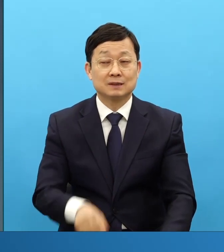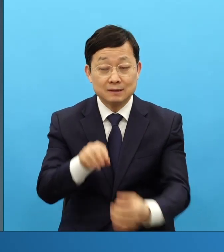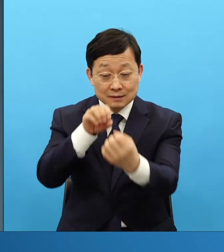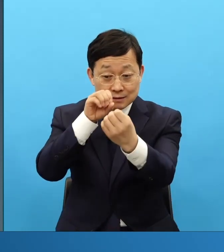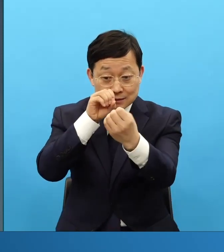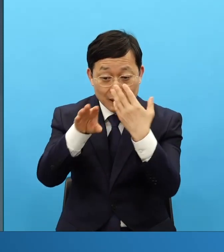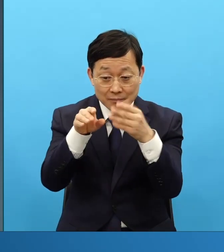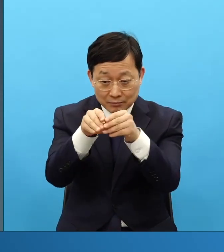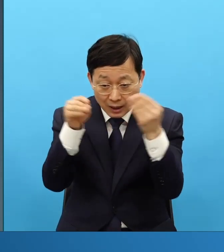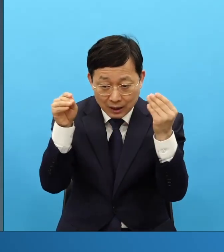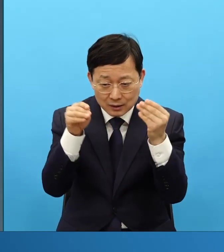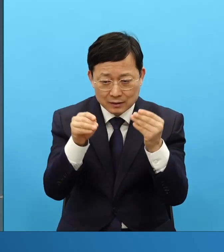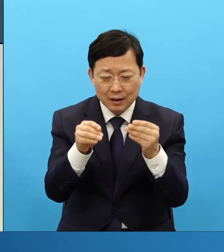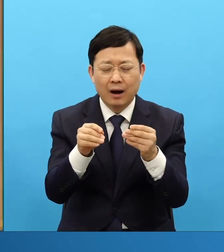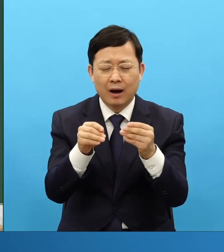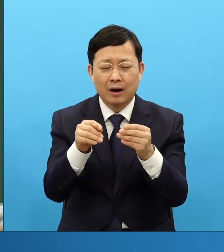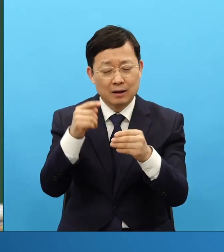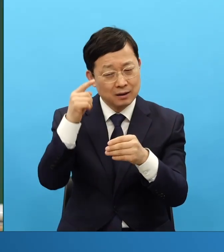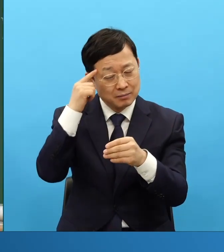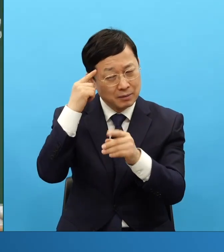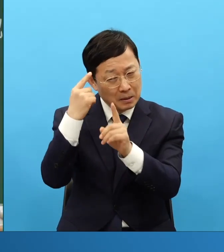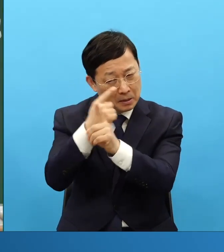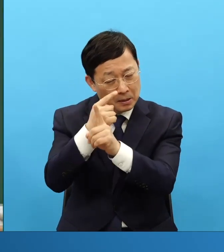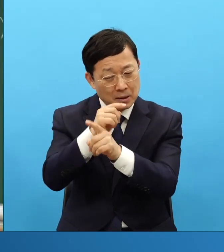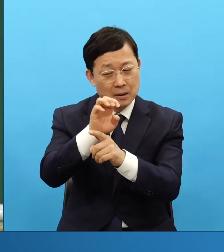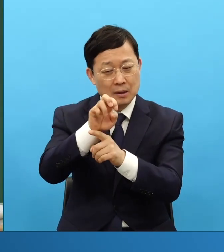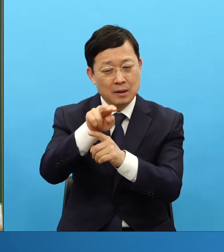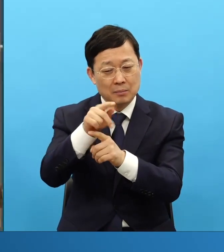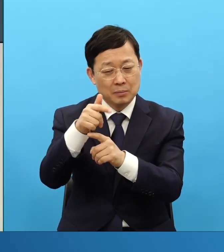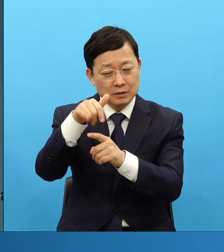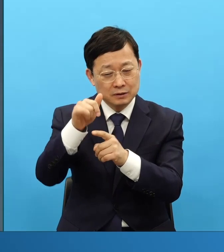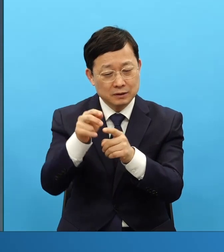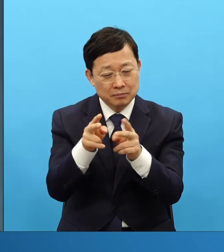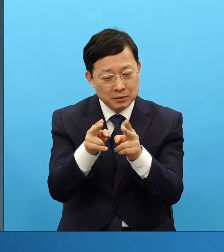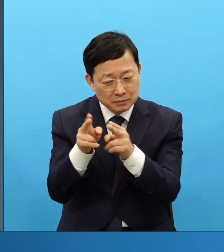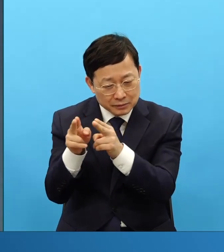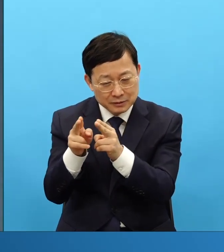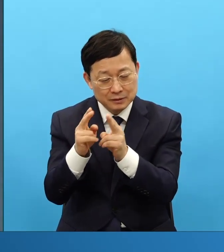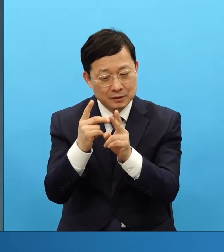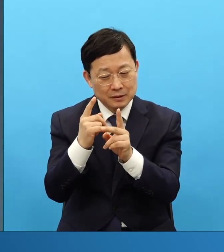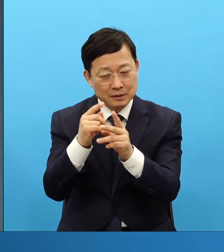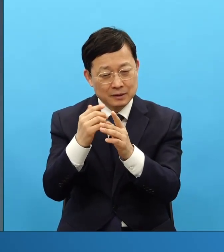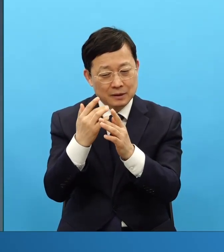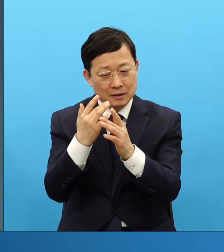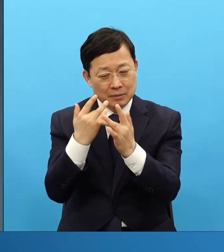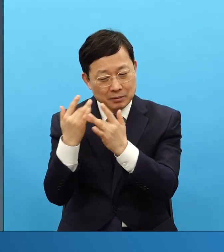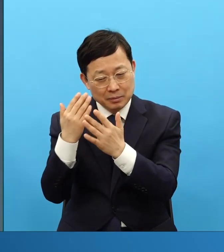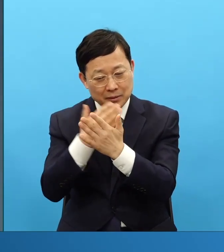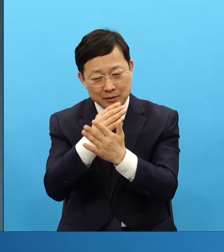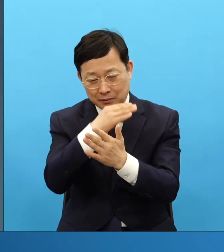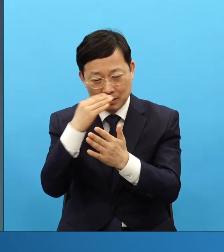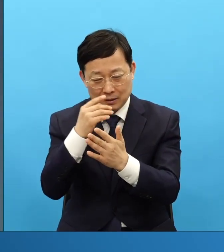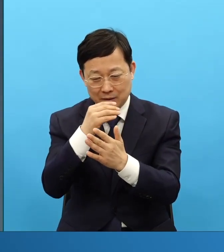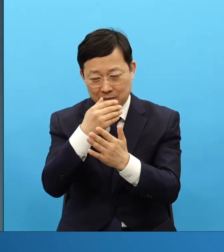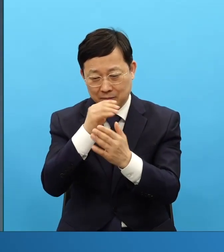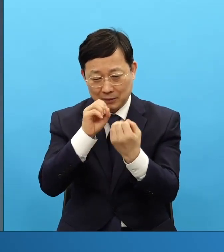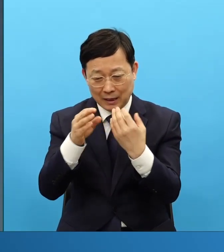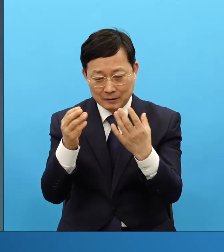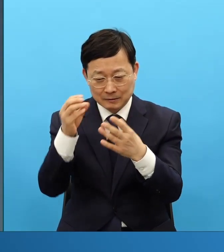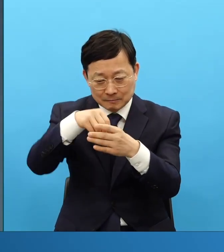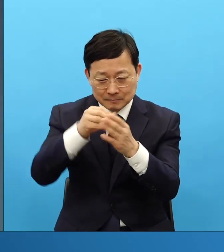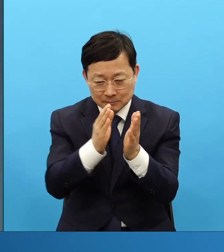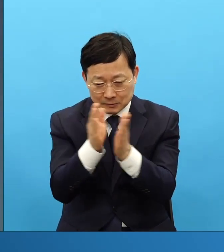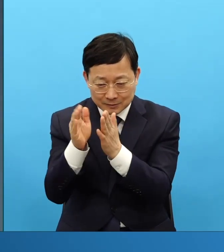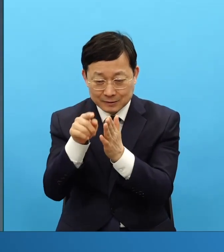편집이라고 We 합니다. call this edit. 계속 이건 굉장히 중요한 거거든요. You continue to do this. It's very important. 우리 장로님들이나 중기자분들,